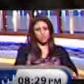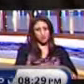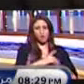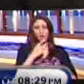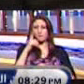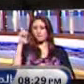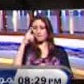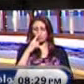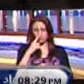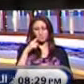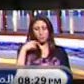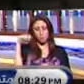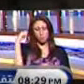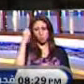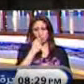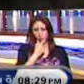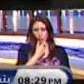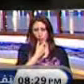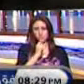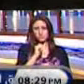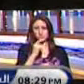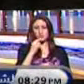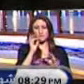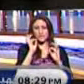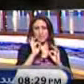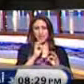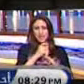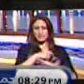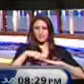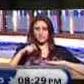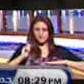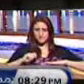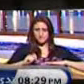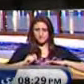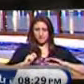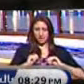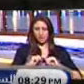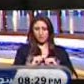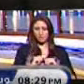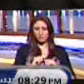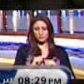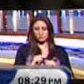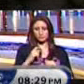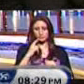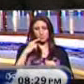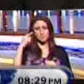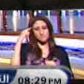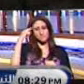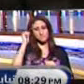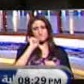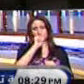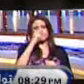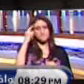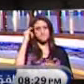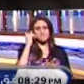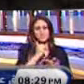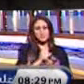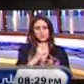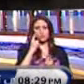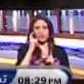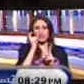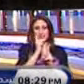بالفعل، ولكن من حق هيئة قضايا الدولة وهي يعني صاحبة الولاية في الدفاع